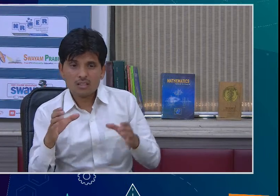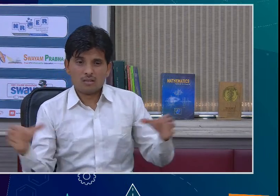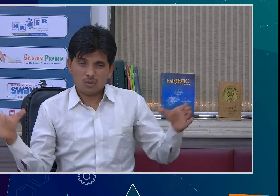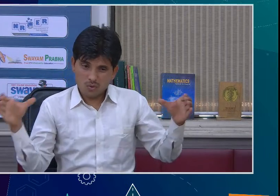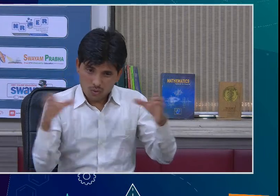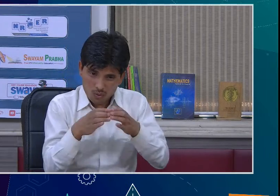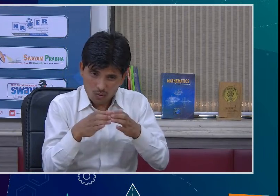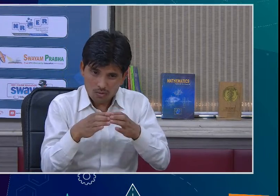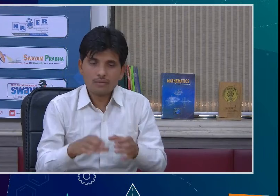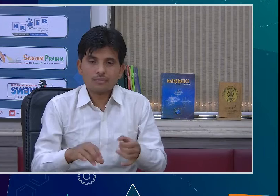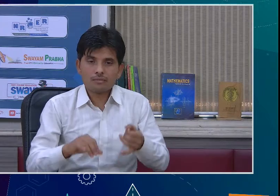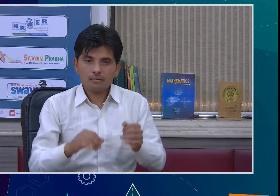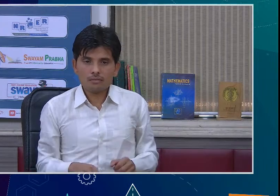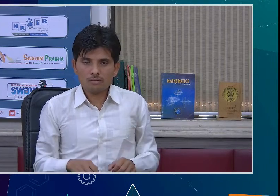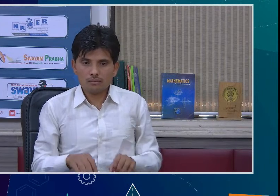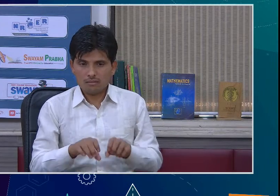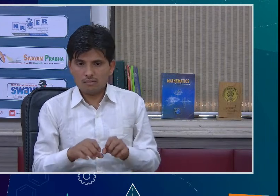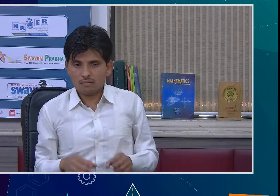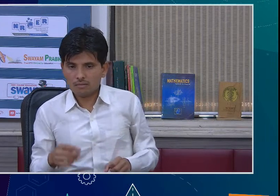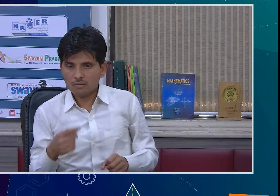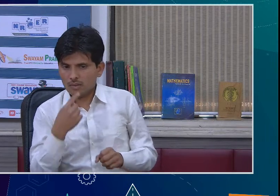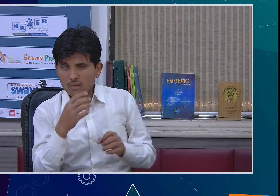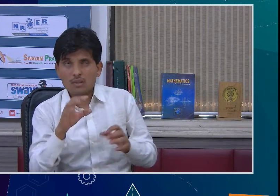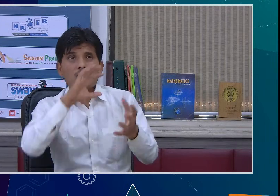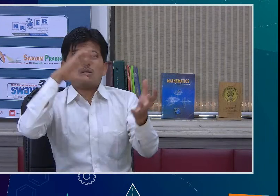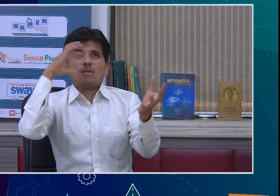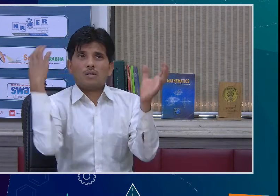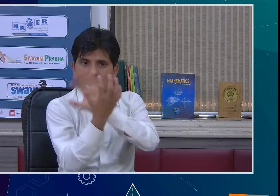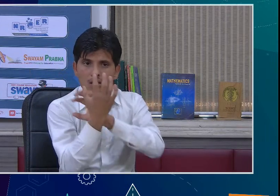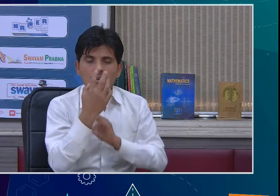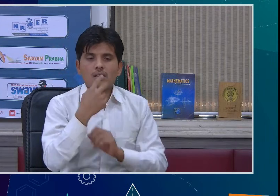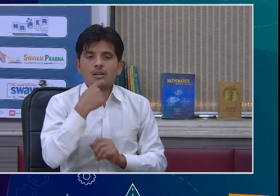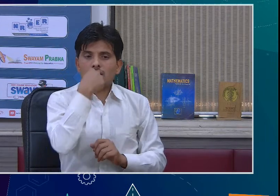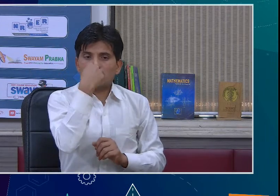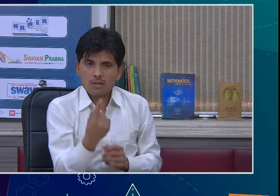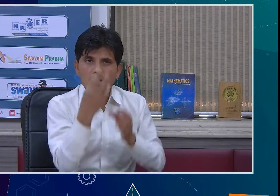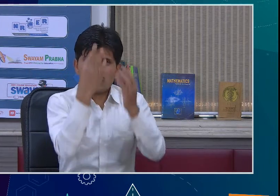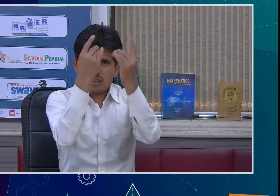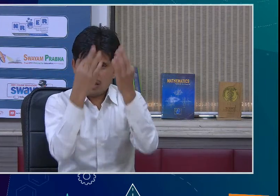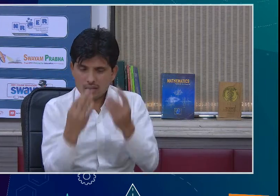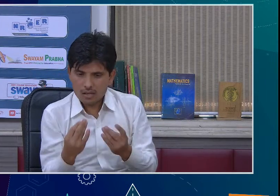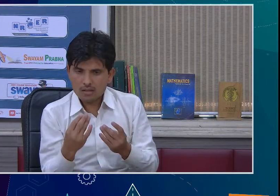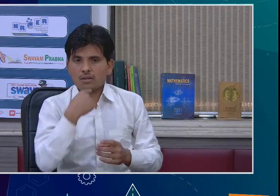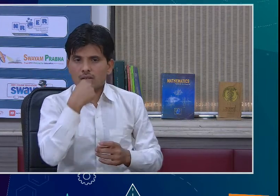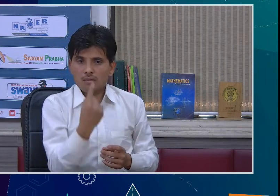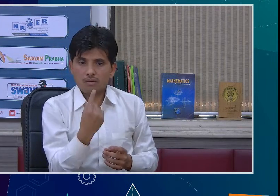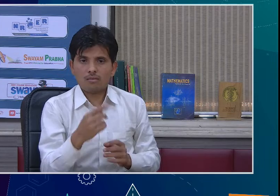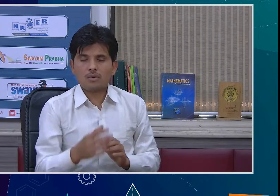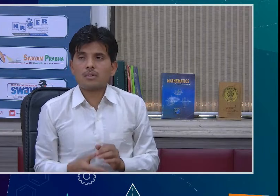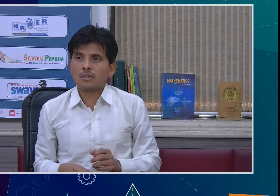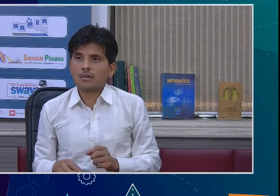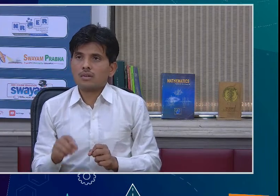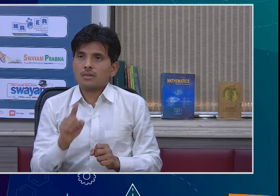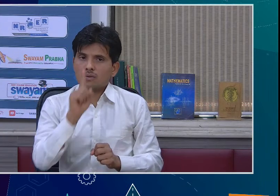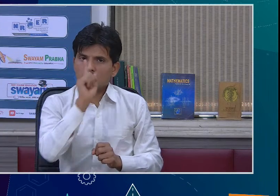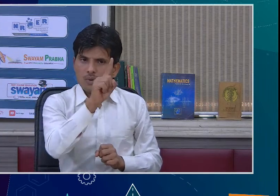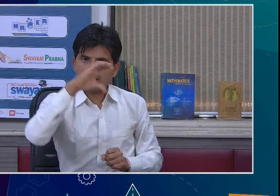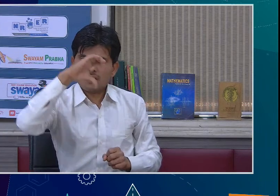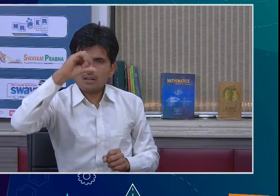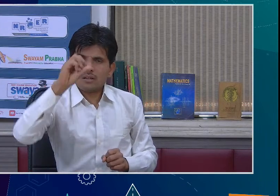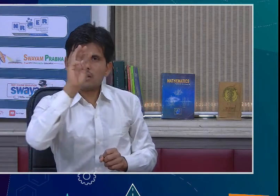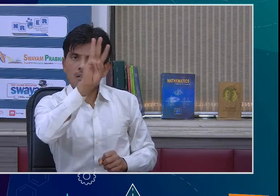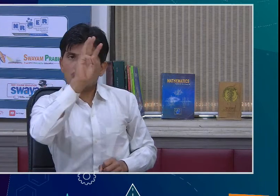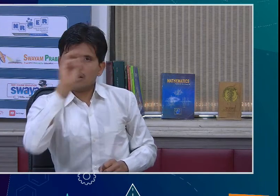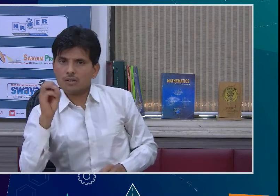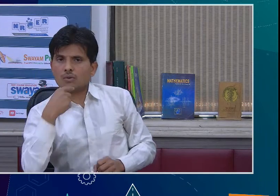ऑर्गेनाइजेशन है जो काफी कुछ ब्रह्मांड के बारे में, काफी कुछ कैलकुलेशंस या प्रॉपर्टीज के बारे में रूल्स एंड रेगुलेशंस बनाते